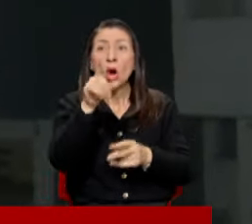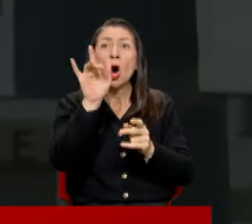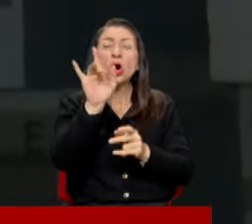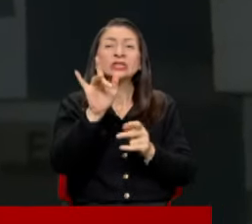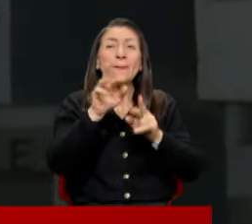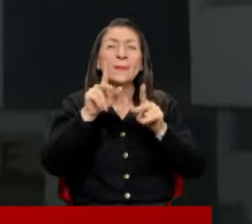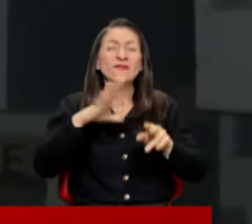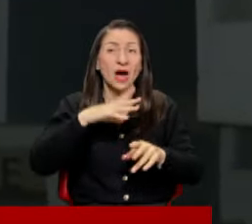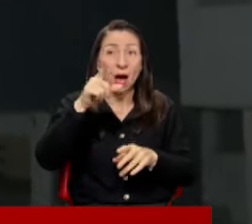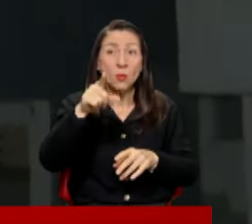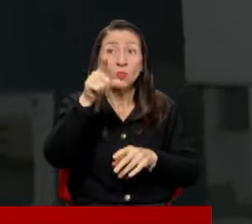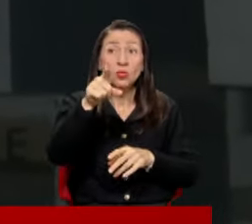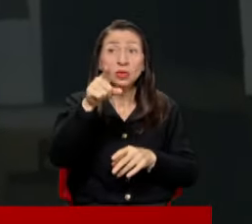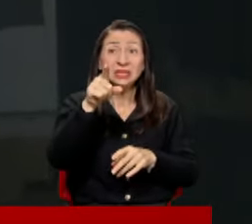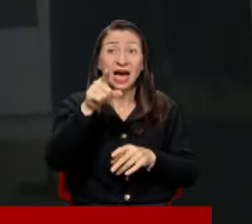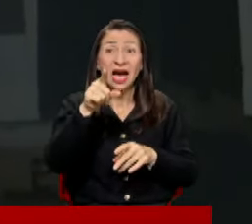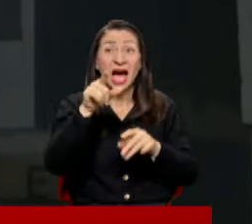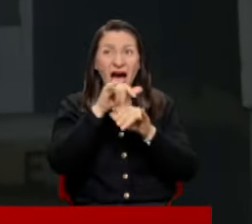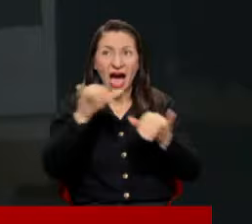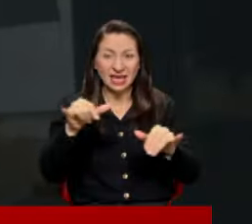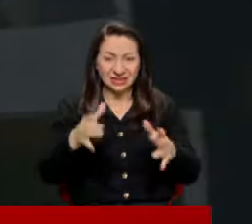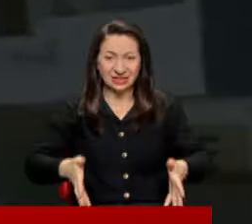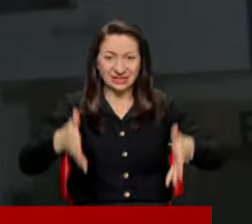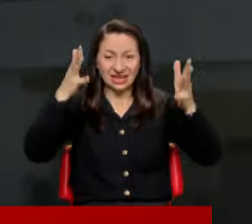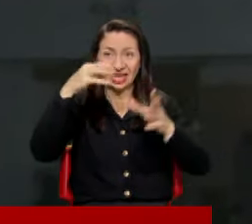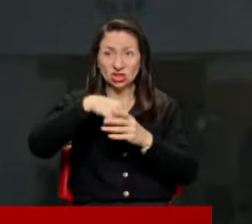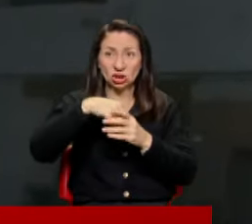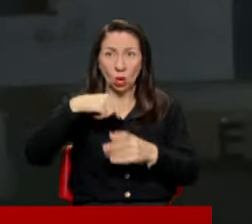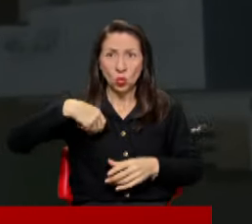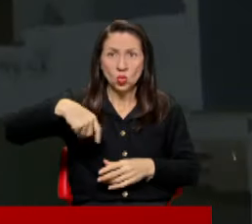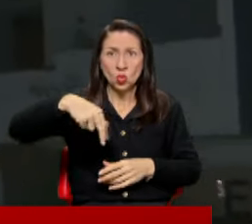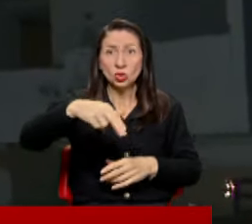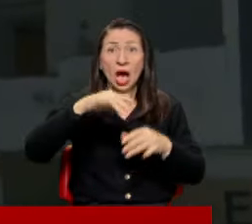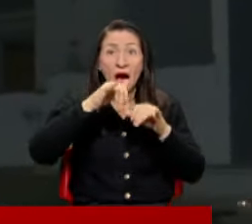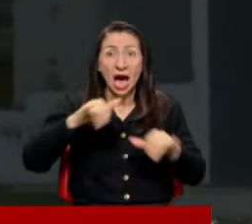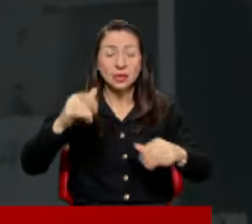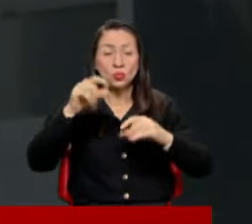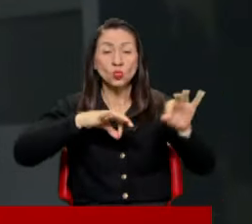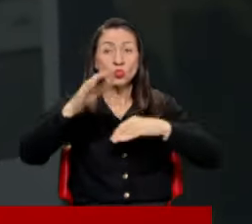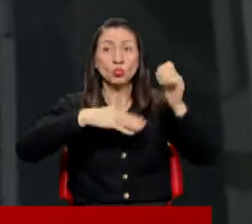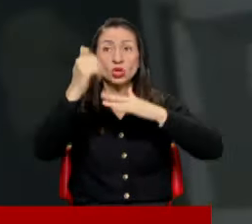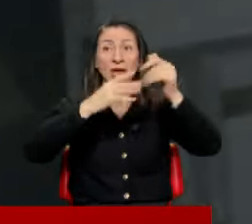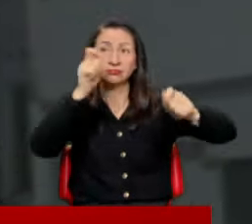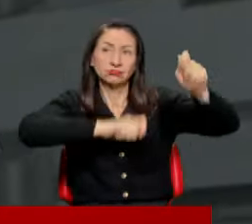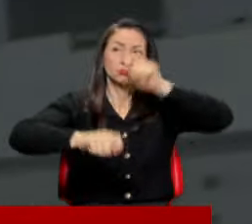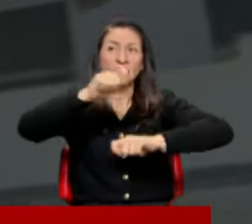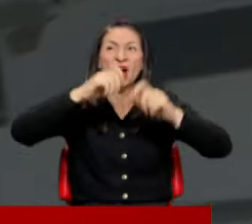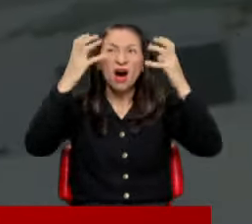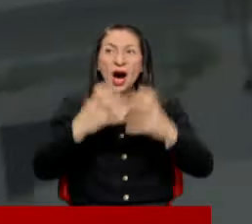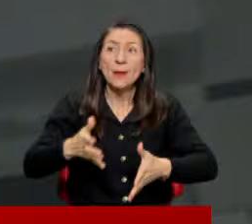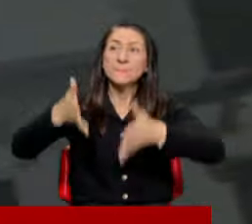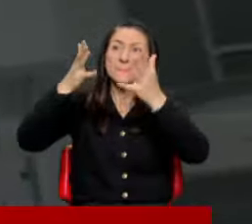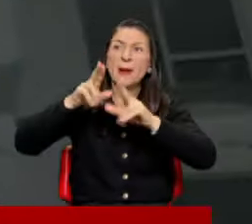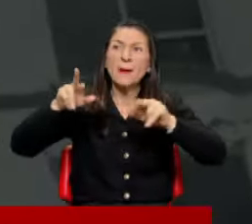hasarlı bir binaydı burada Burası Bu arada aynı site aynı sitenin içinde Yürüyoruz Yani aynı müteahhitin elinden çıkan ağır hasarlı